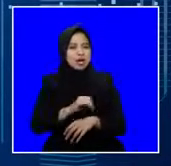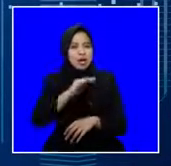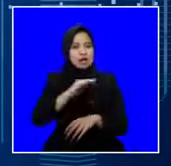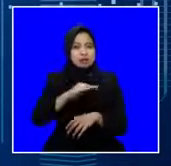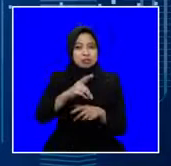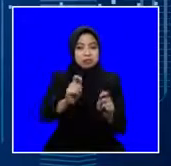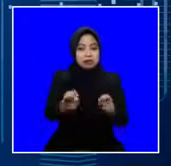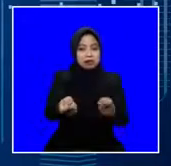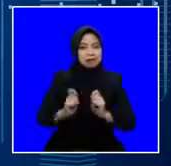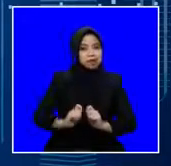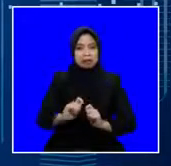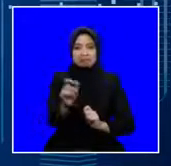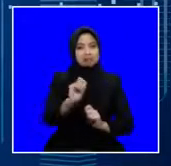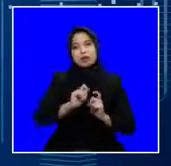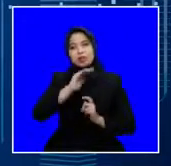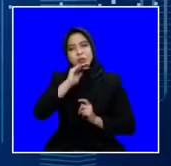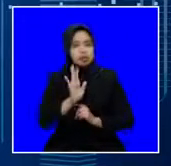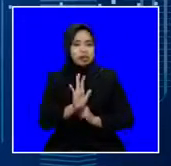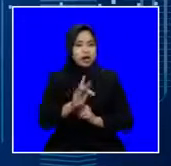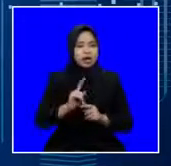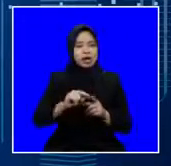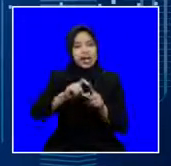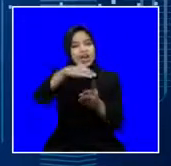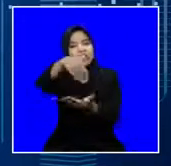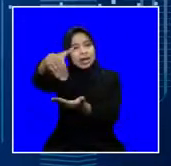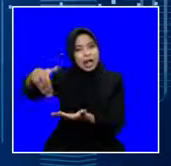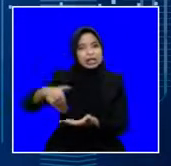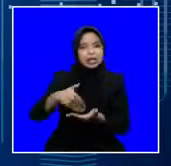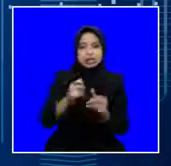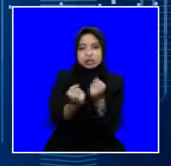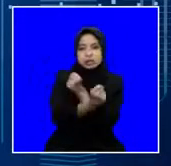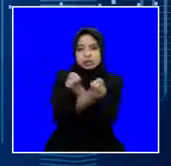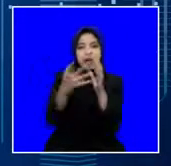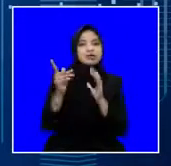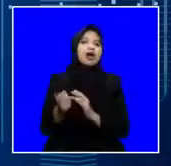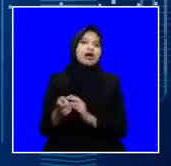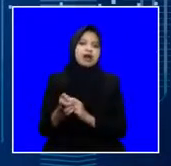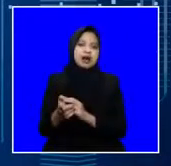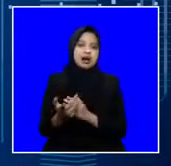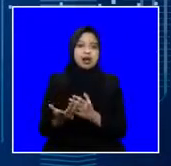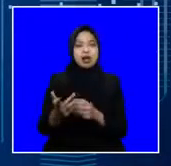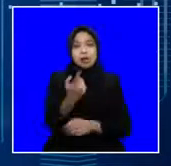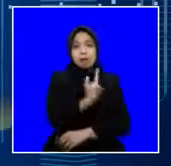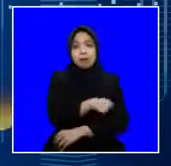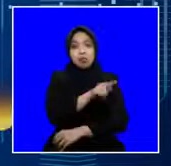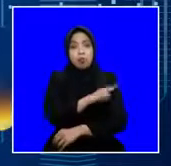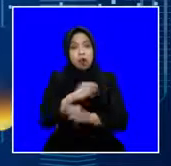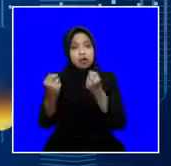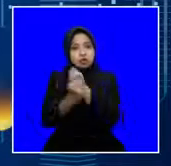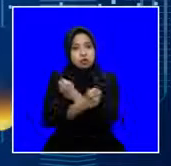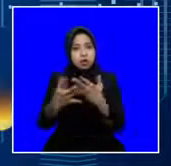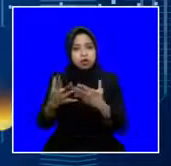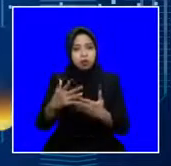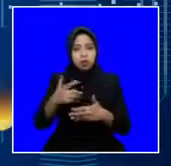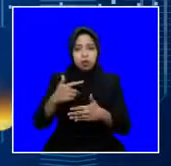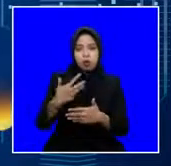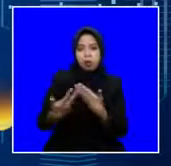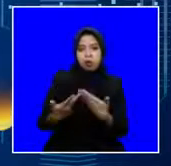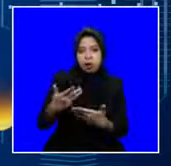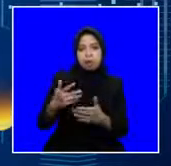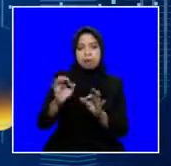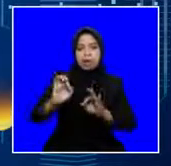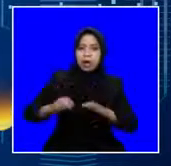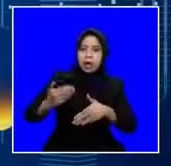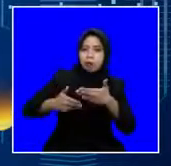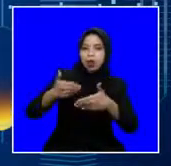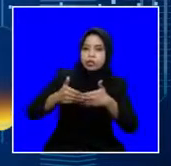mendaftar. Dan kita sudah punya database dari para pelaku yang punya potensi ya untuk melanjutkan